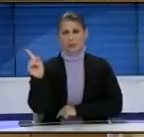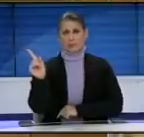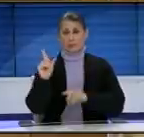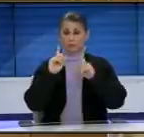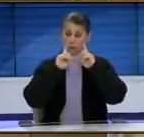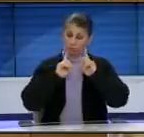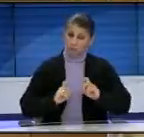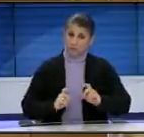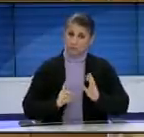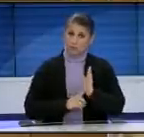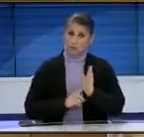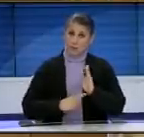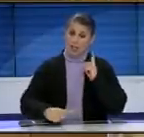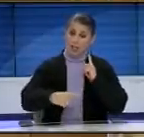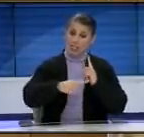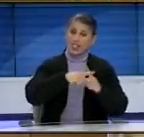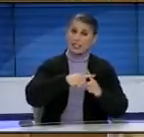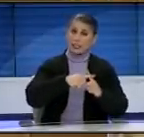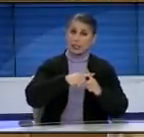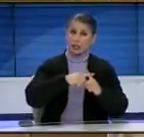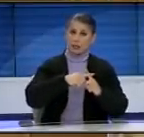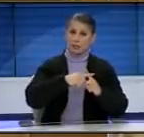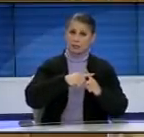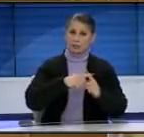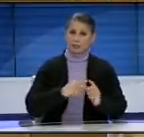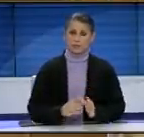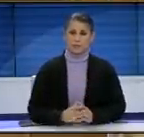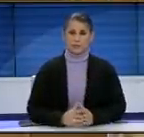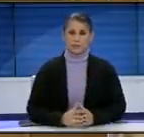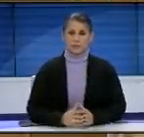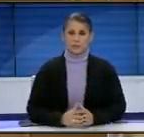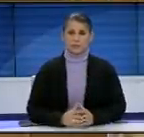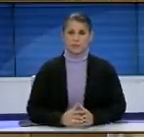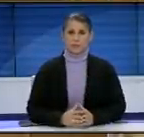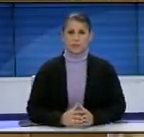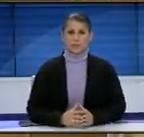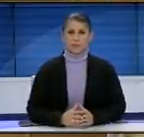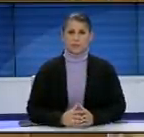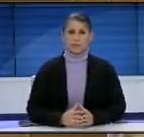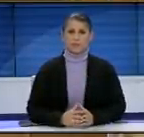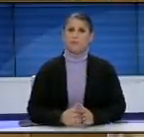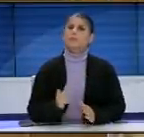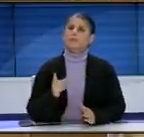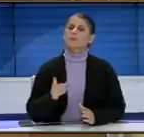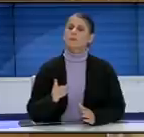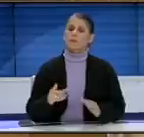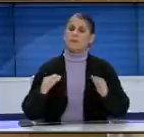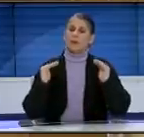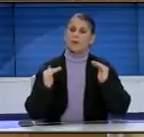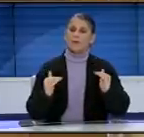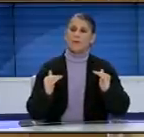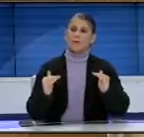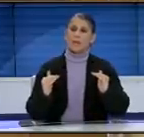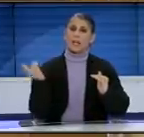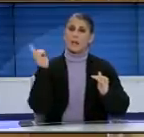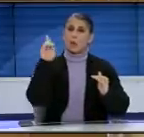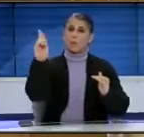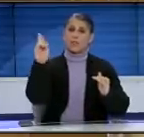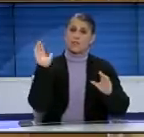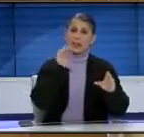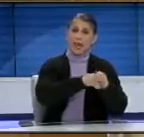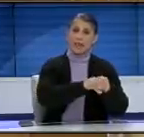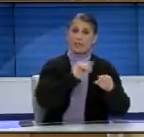Επιτάσσει επίσης να είμαστε θετικοί στην απόδοση καθεστώτος υποψήφιας προς ένταξη χώρας στην Ουκρανία